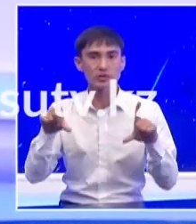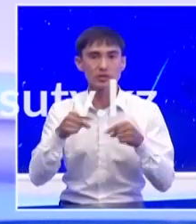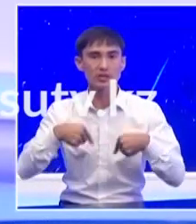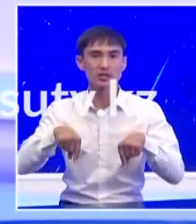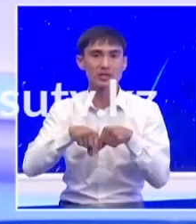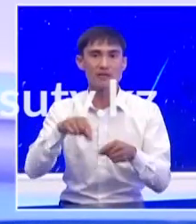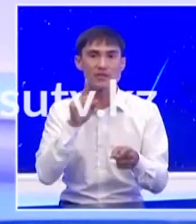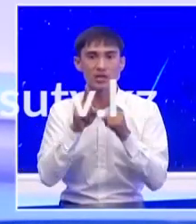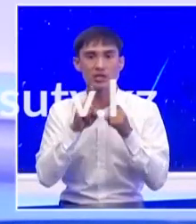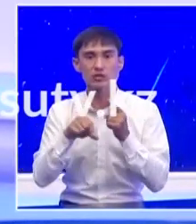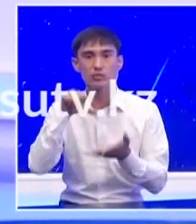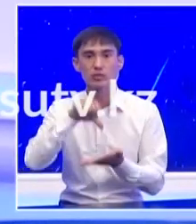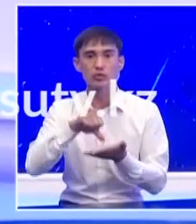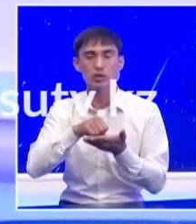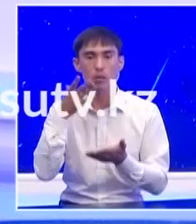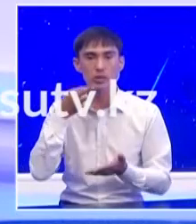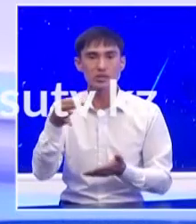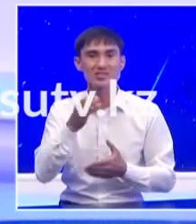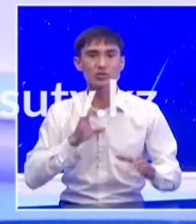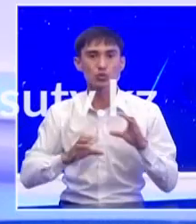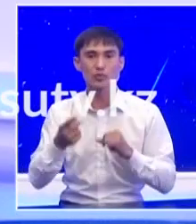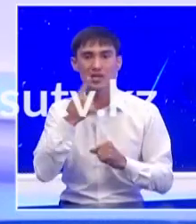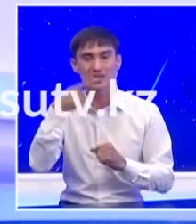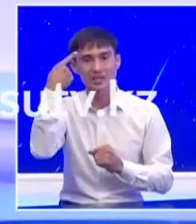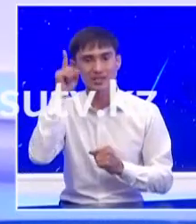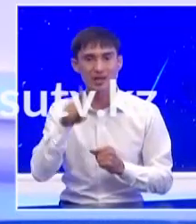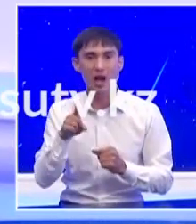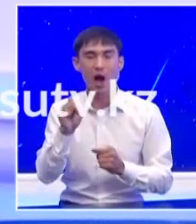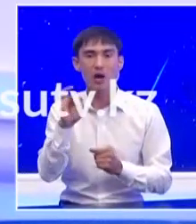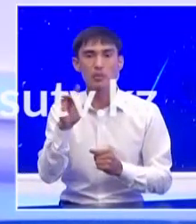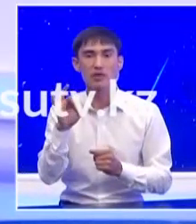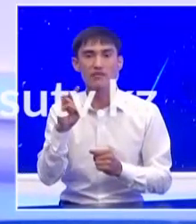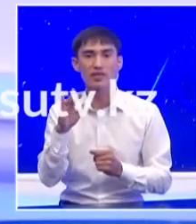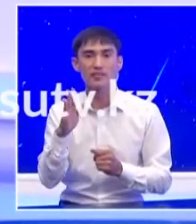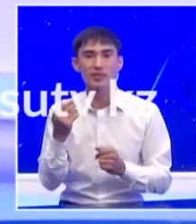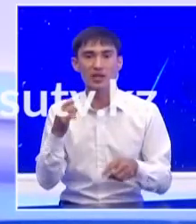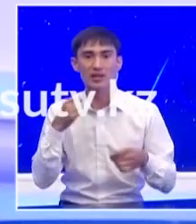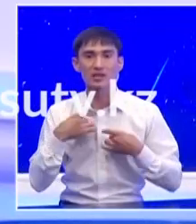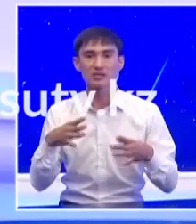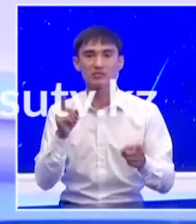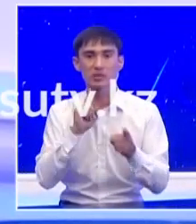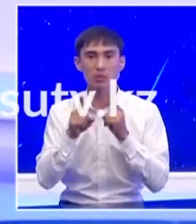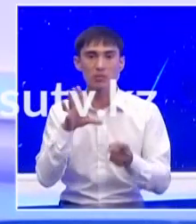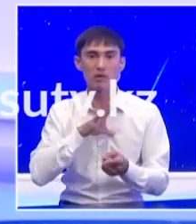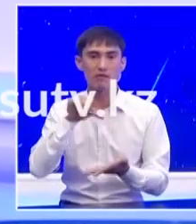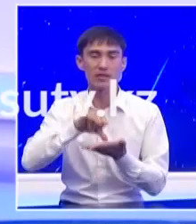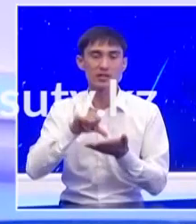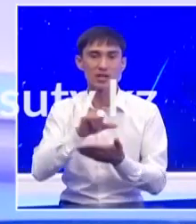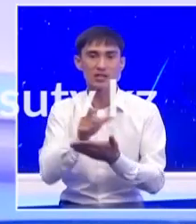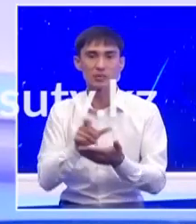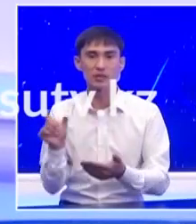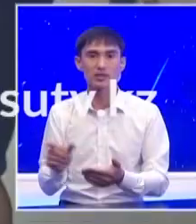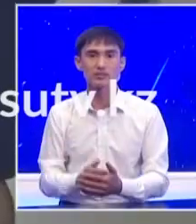приняли участие ученые Алматинского института языкознания и ахметоведы. На торжественном собрании побывал и наш